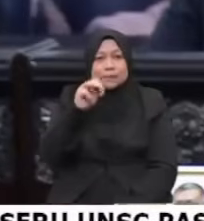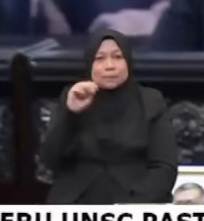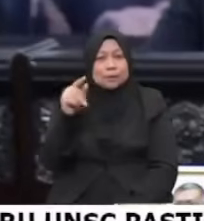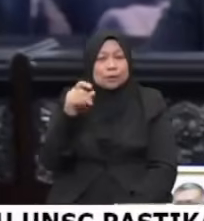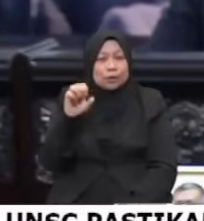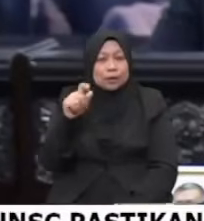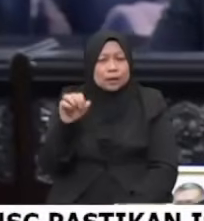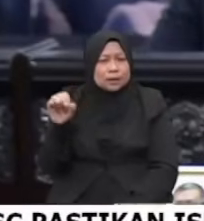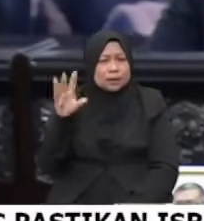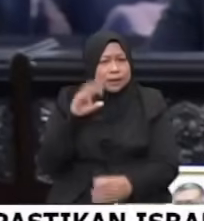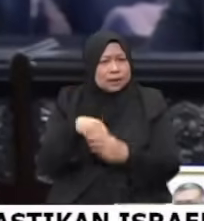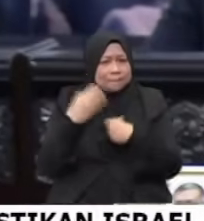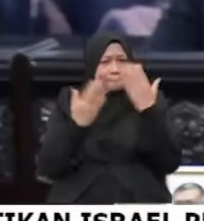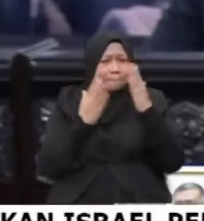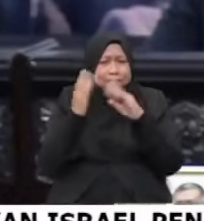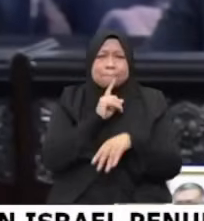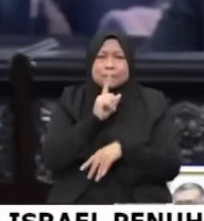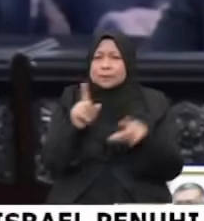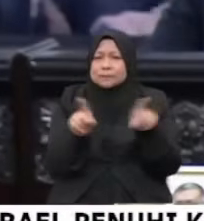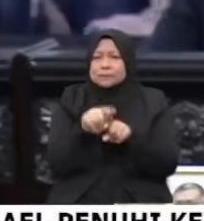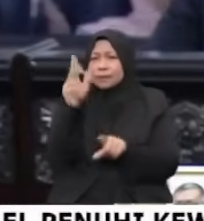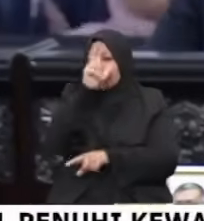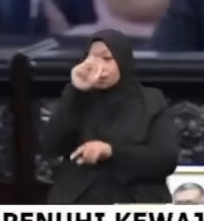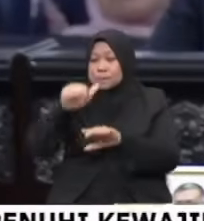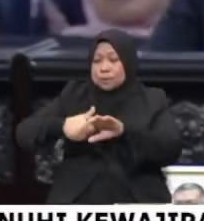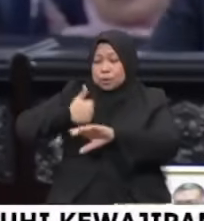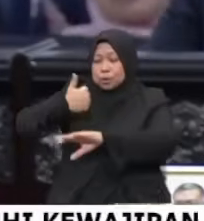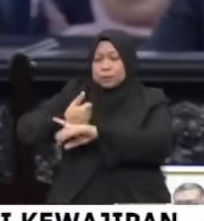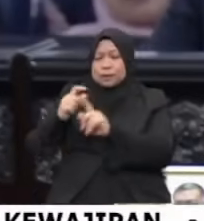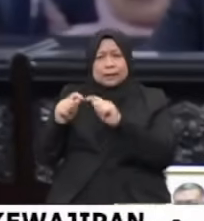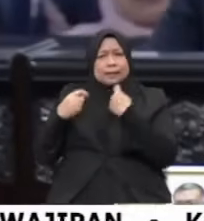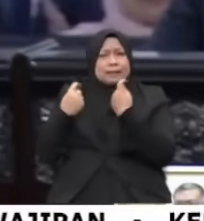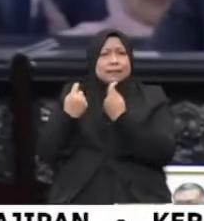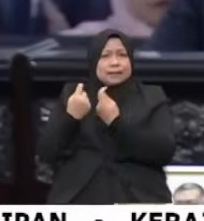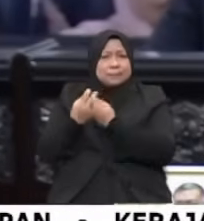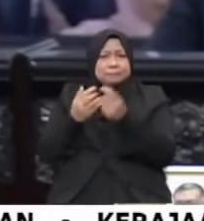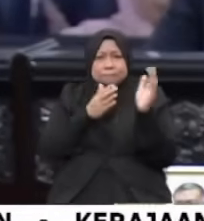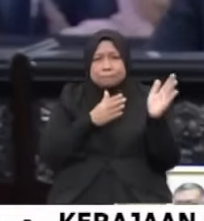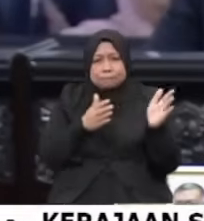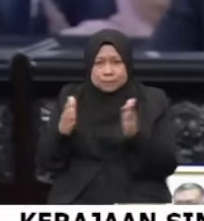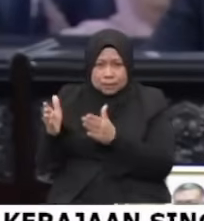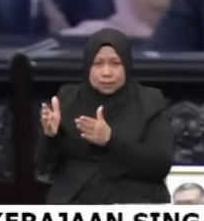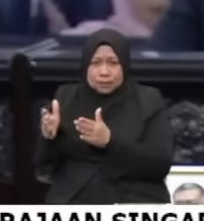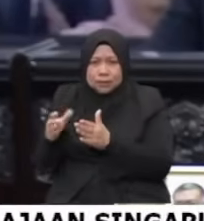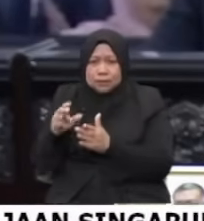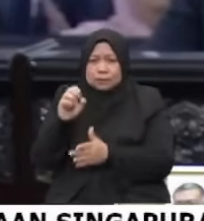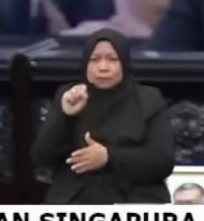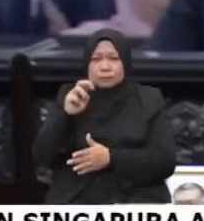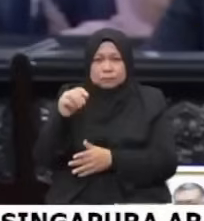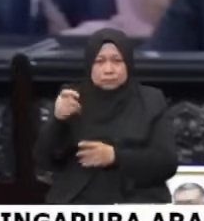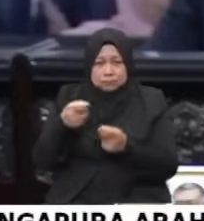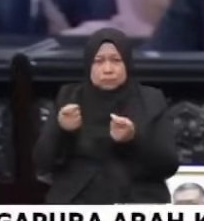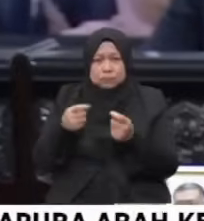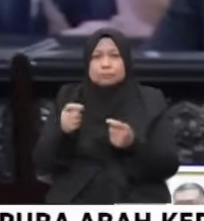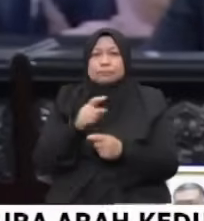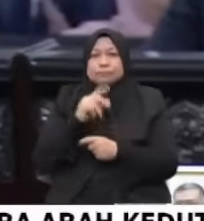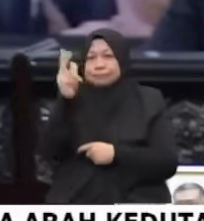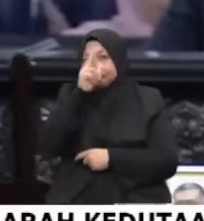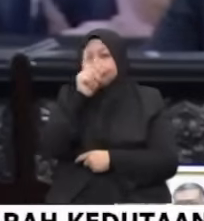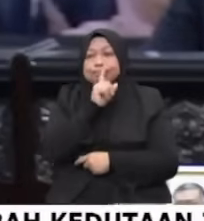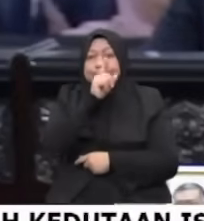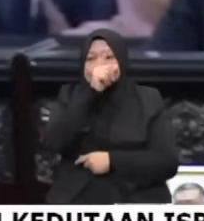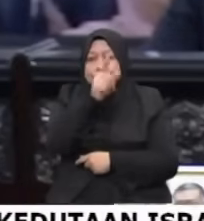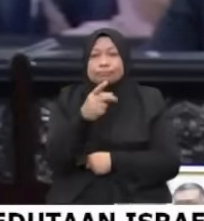dalam negara kerajaan juga telah menubuh pasukan petugas strategik semikondutor kebangsaan untuk